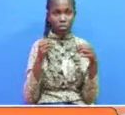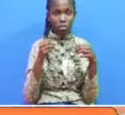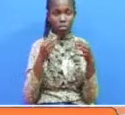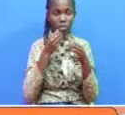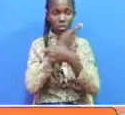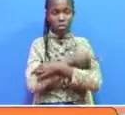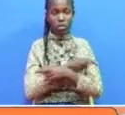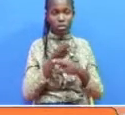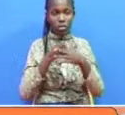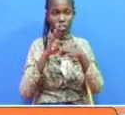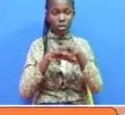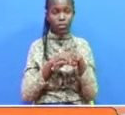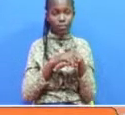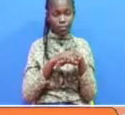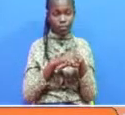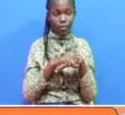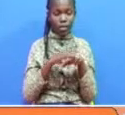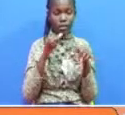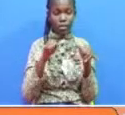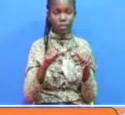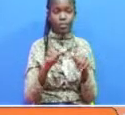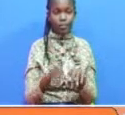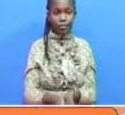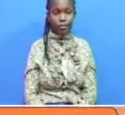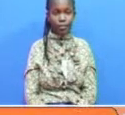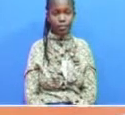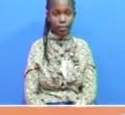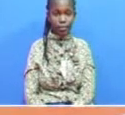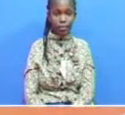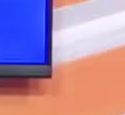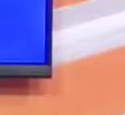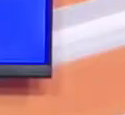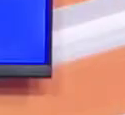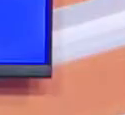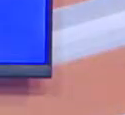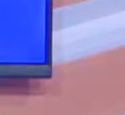ibuso tuwase udhiumu wa natikanini. Nduka adhiwasa, tusio kedheti.